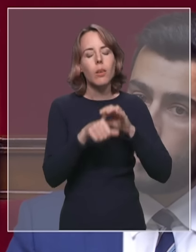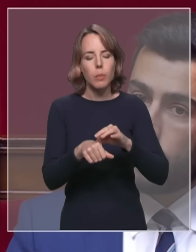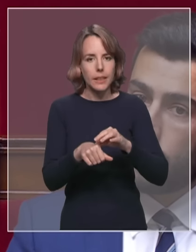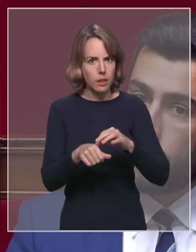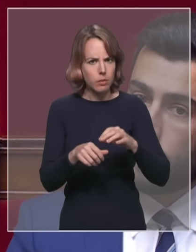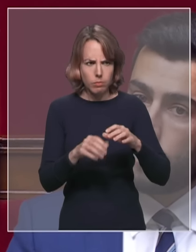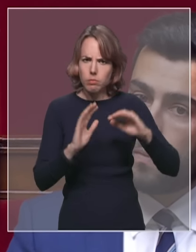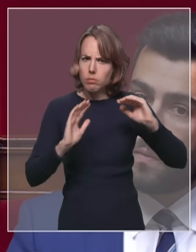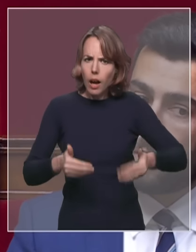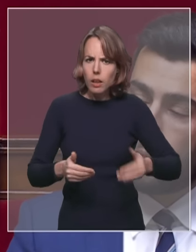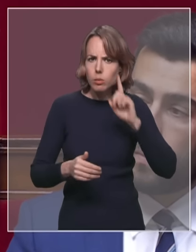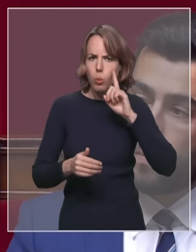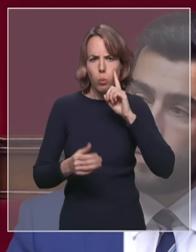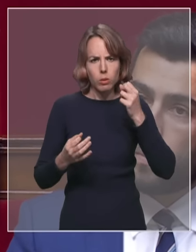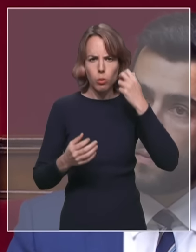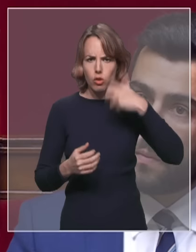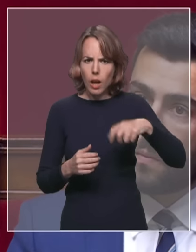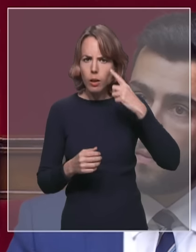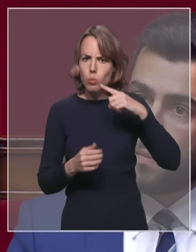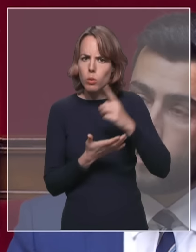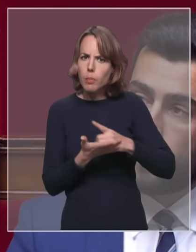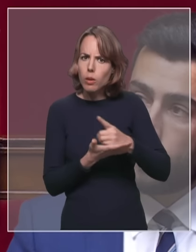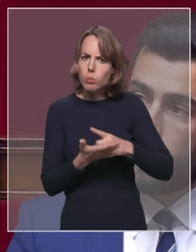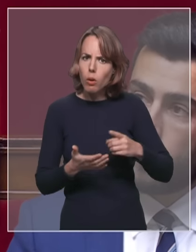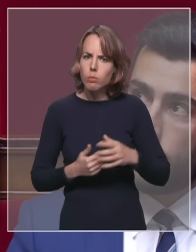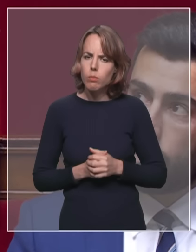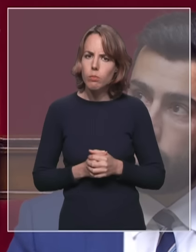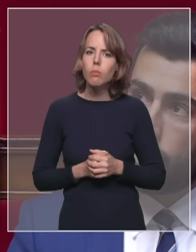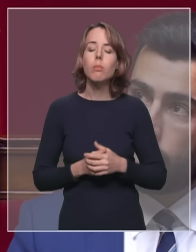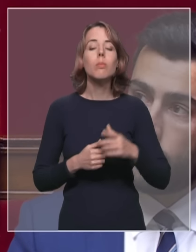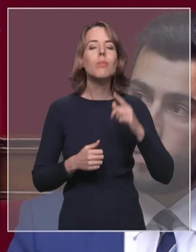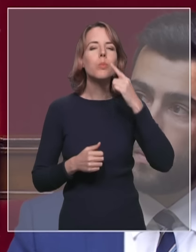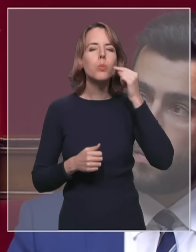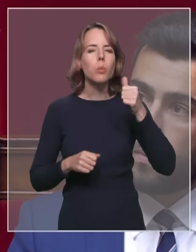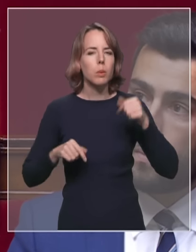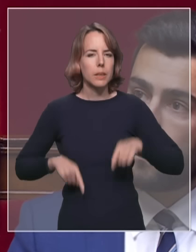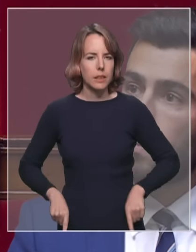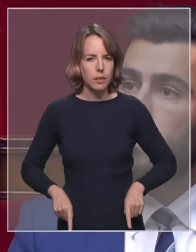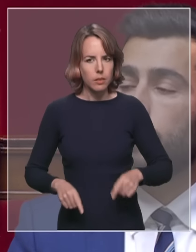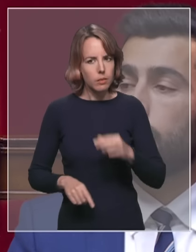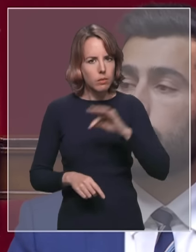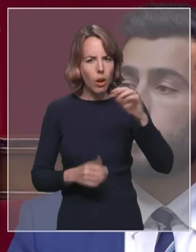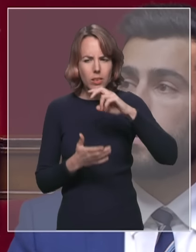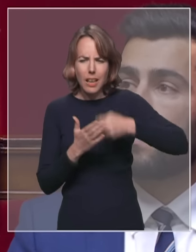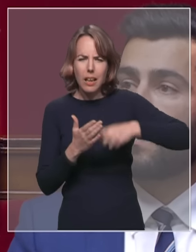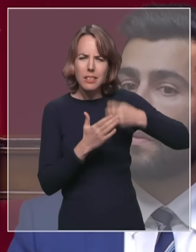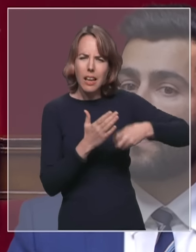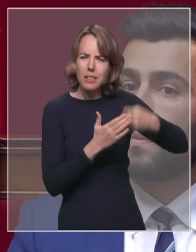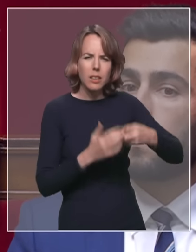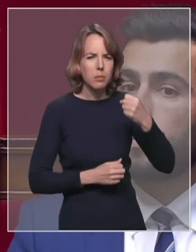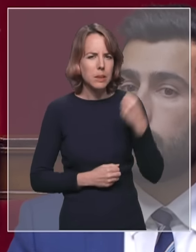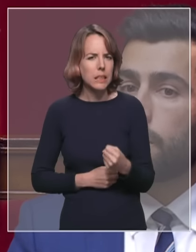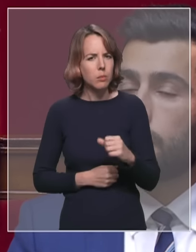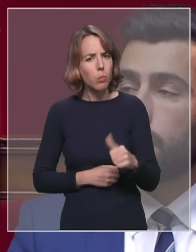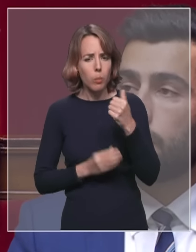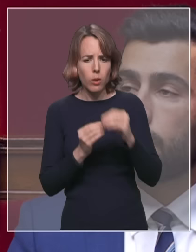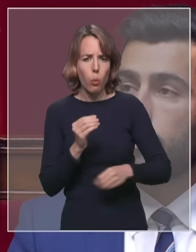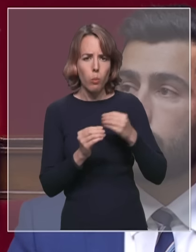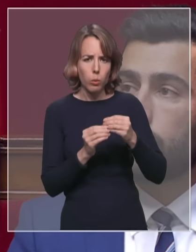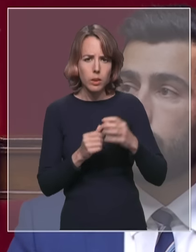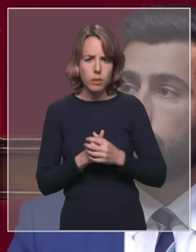justement bénéficiaire de ces droits que vous apprêtez à augmenter. Monsieur le Premier ministre, la France est le pays le plus taxé au monde, avec un taux de prélèvement obligatoire qui